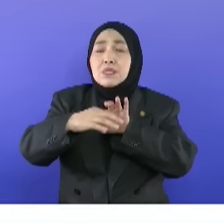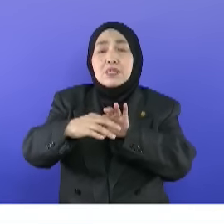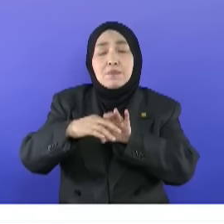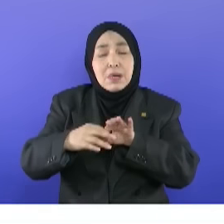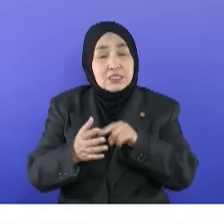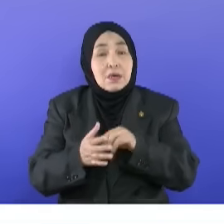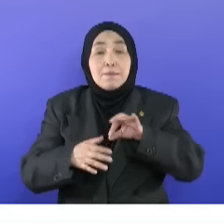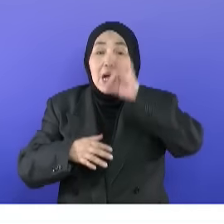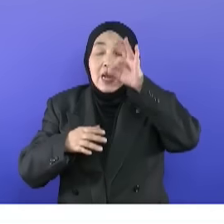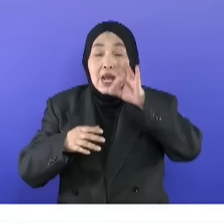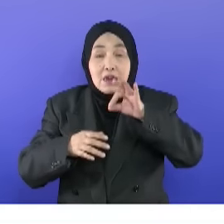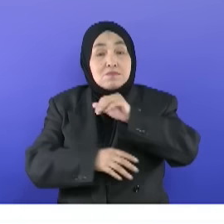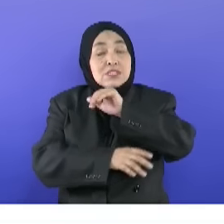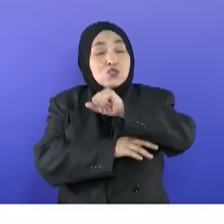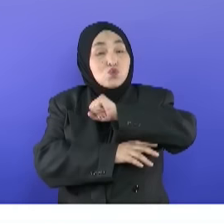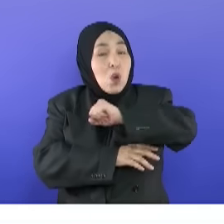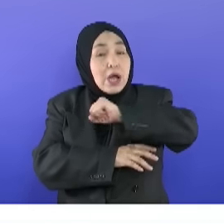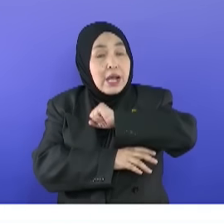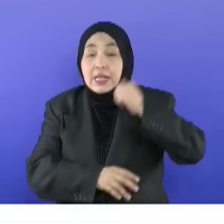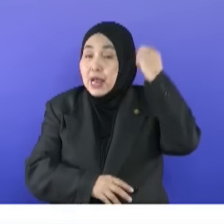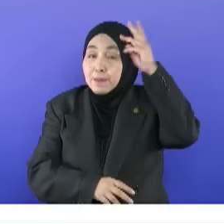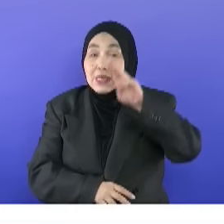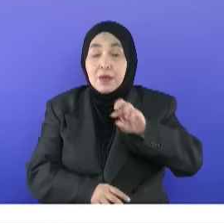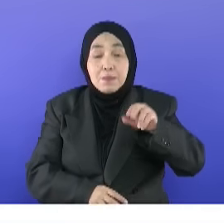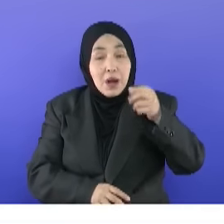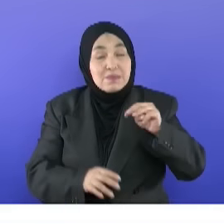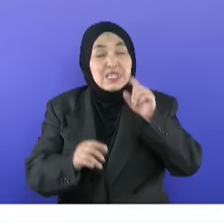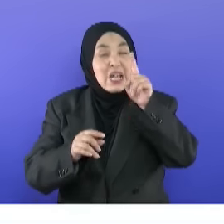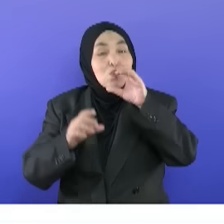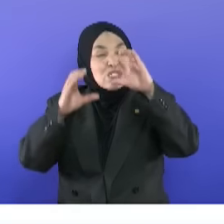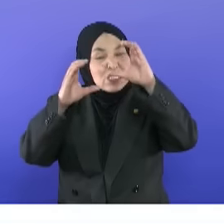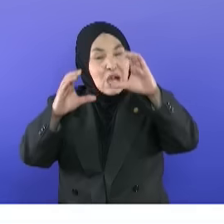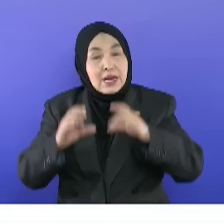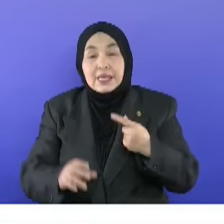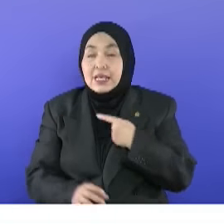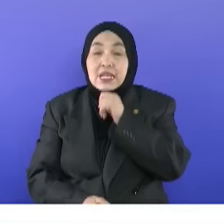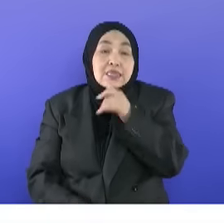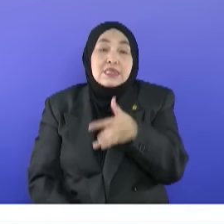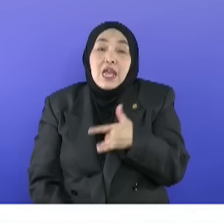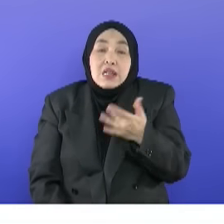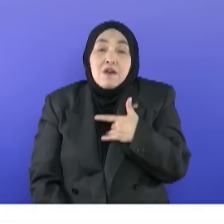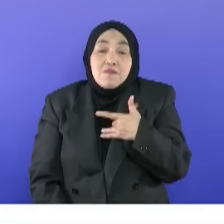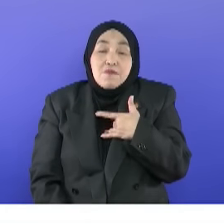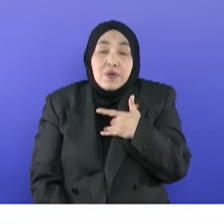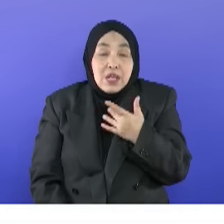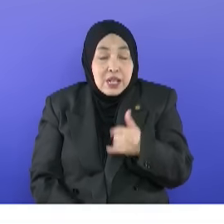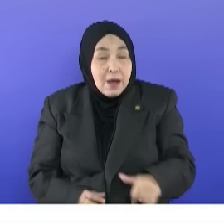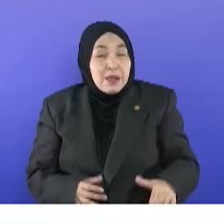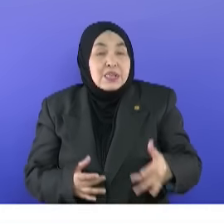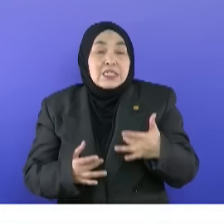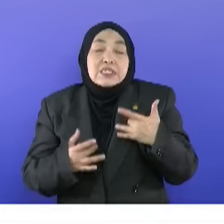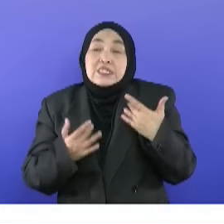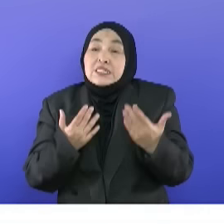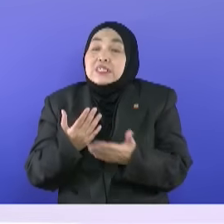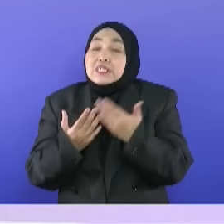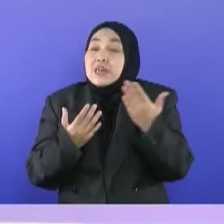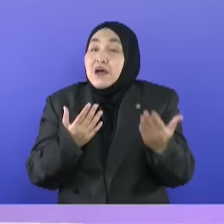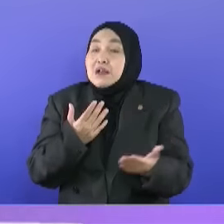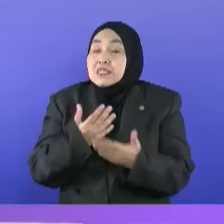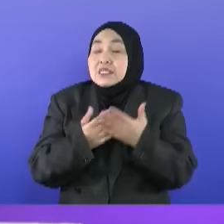adalah semangat perjuangan Nabi Ibrahim. Inilah satu-satunya cara agar kita tak merasakan complecent ataupun rasa senang,